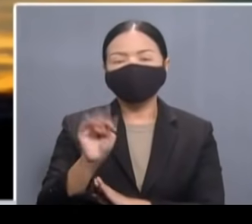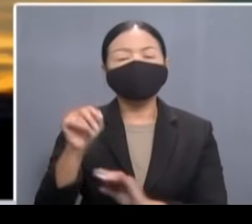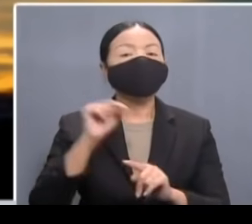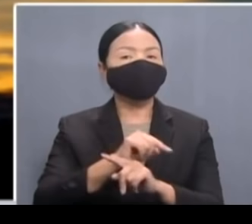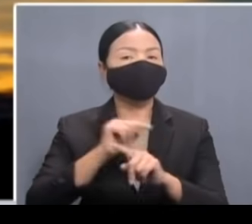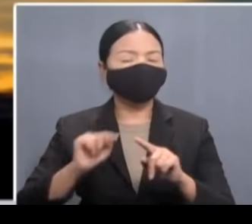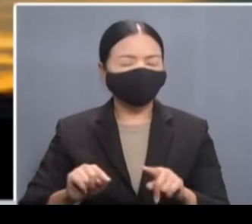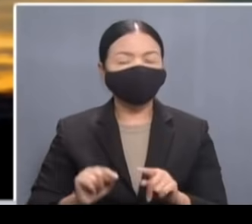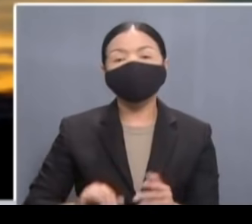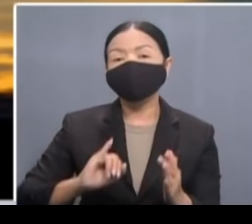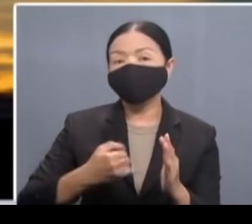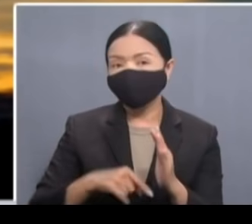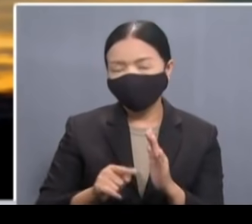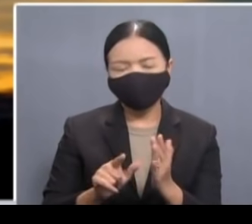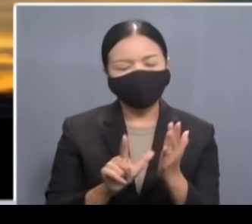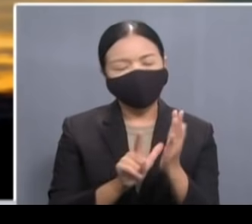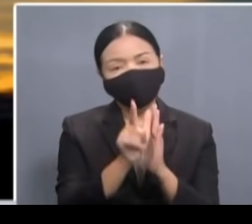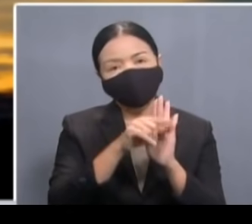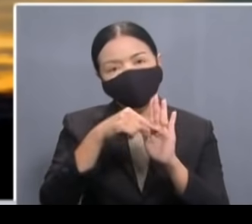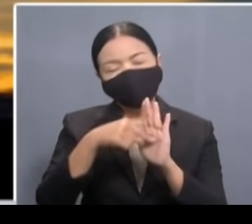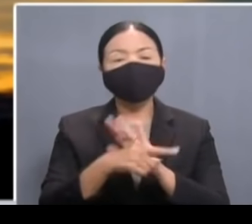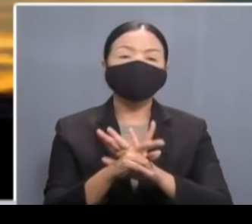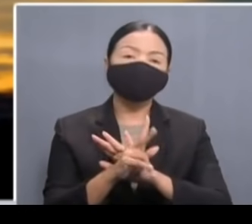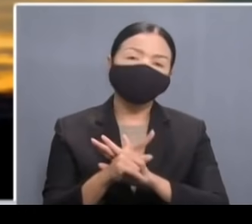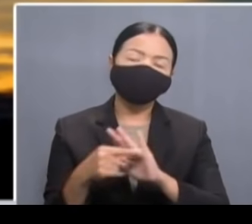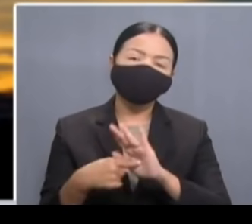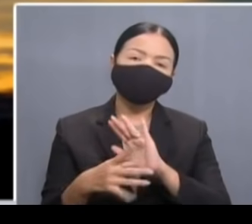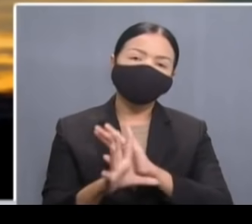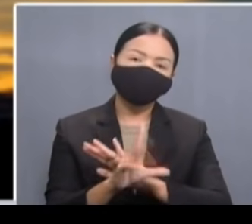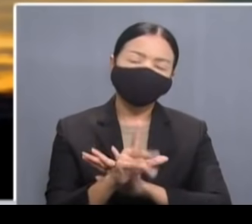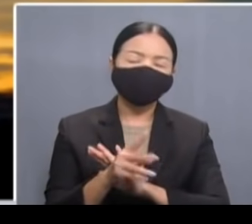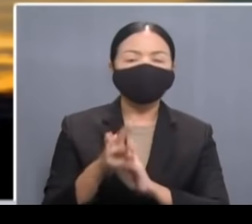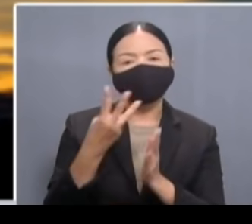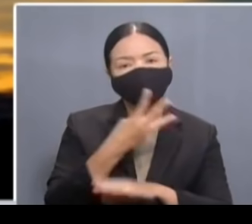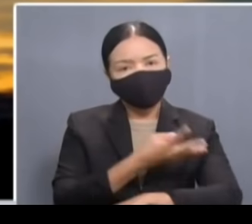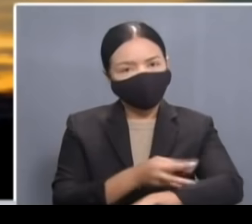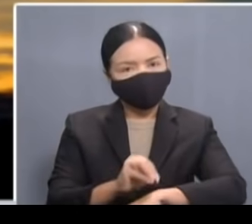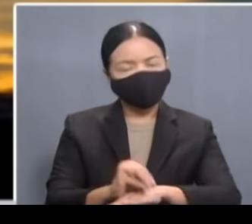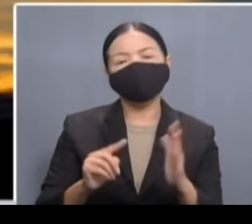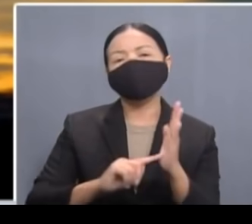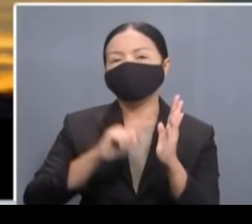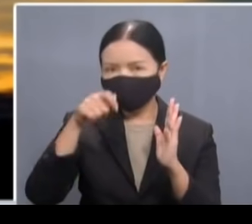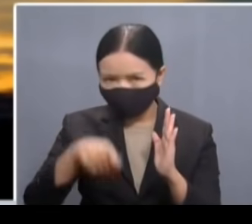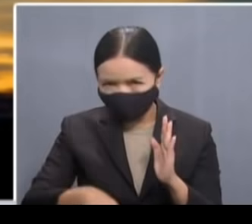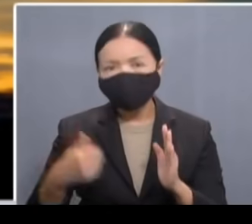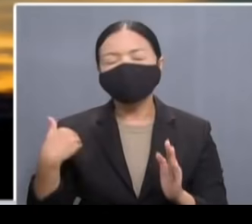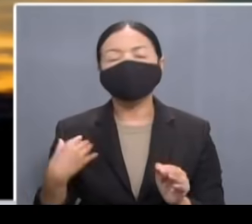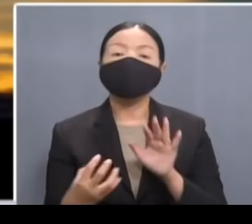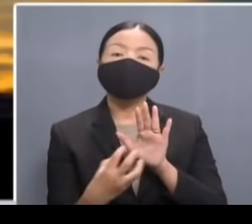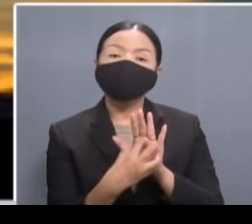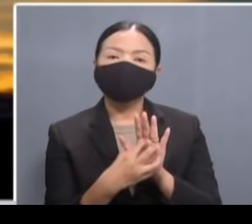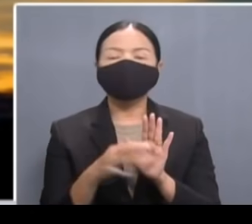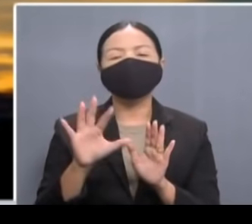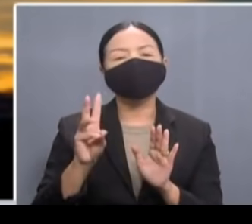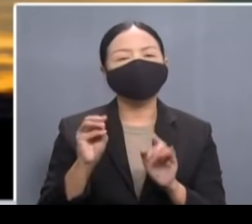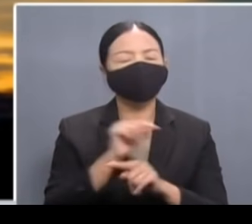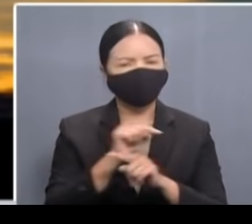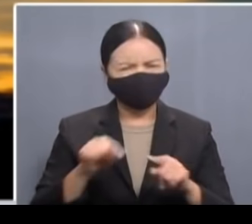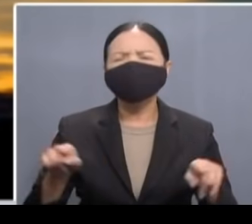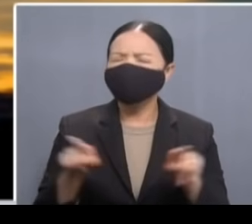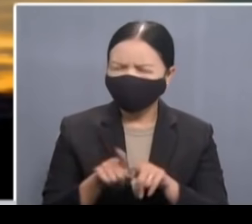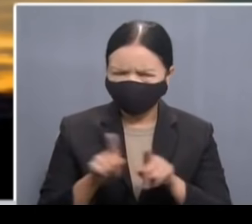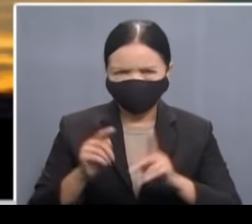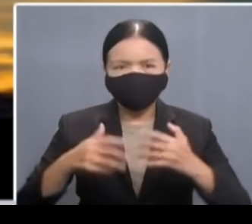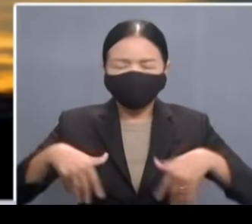ส่วนมากก็ฝั่งจังหวัดเลยลงมามีขอนแก่นชัยภูมิมหาสารคามนครราชสีมาก็มีท่ากลางร้อยละ 60ของพื้นที่